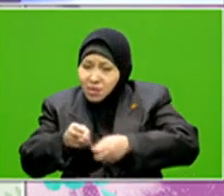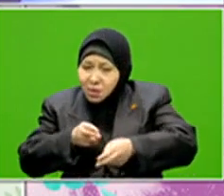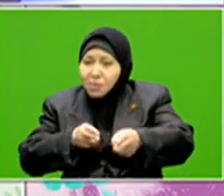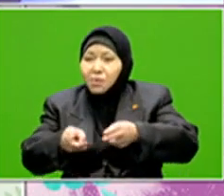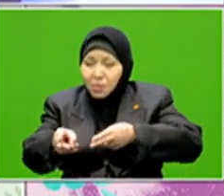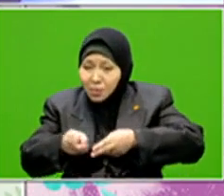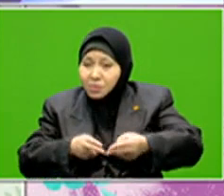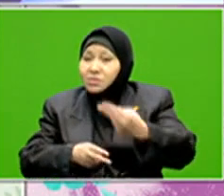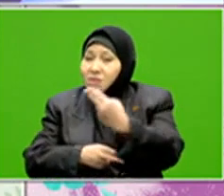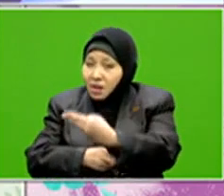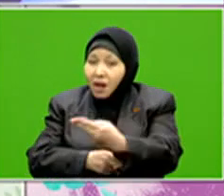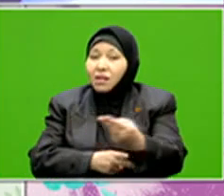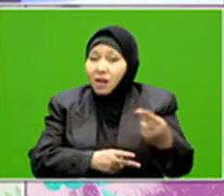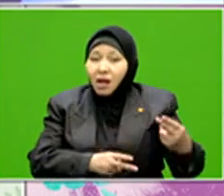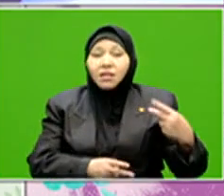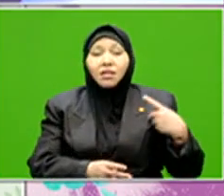آباؤنا